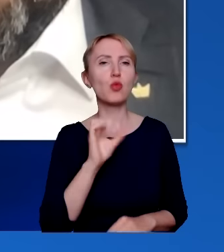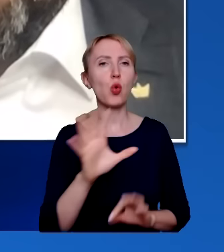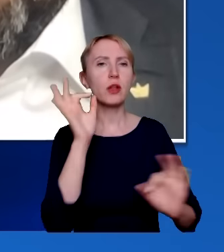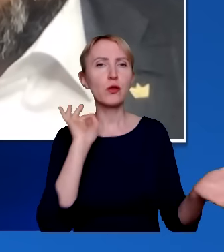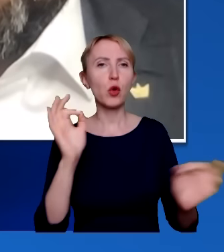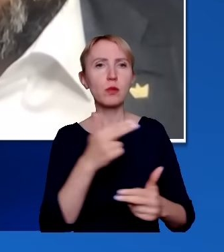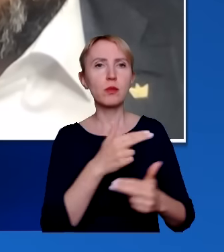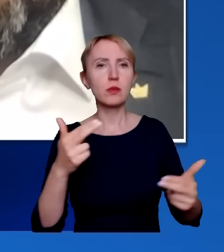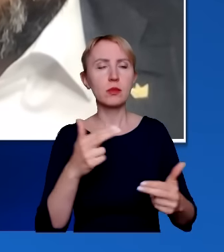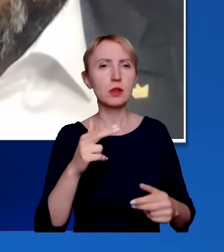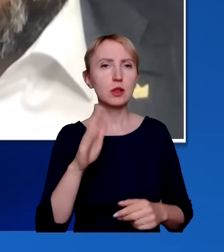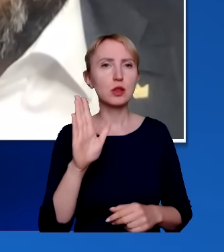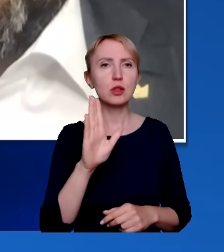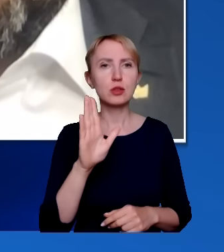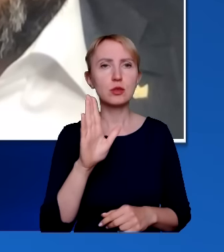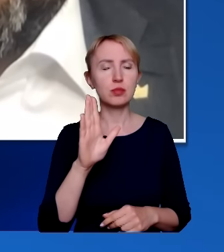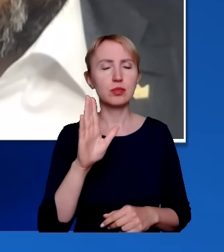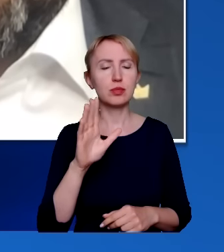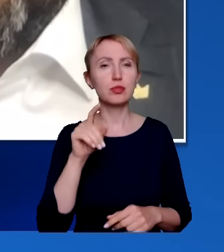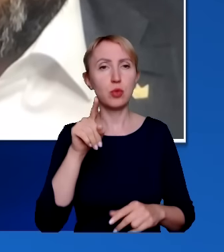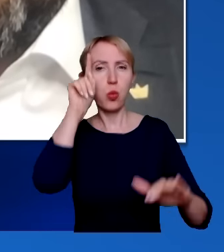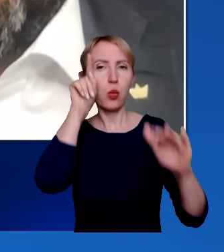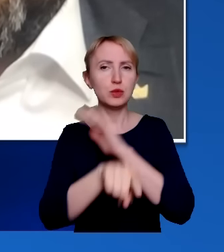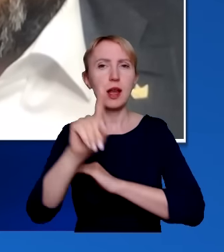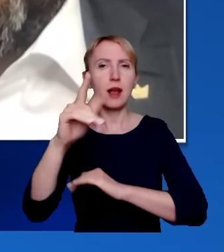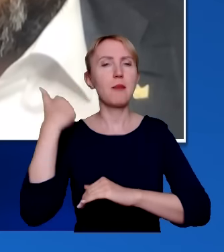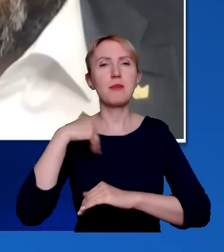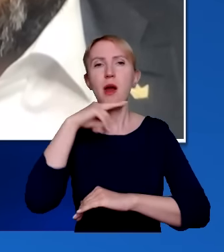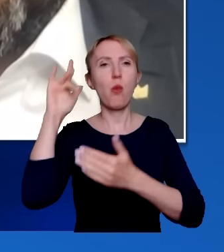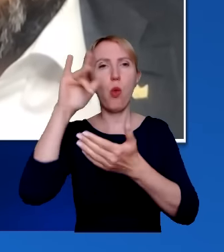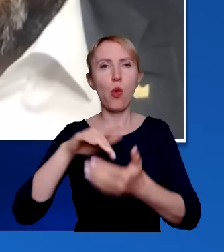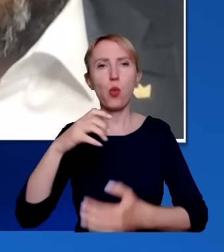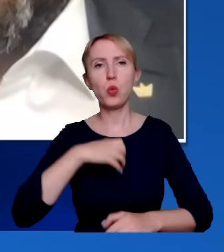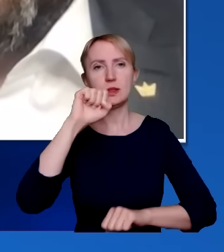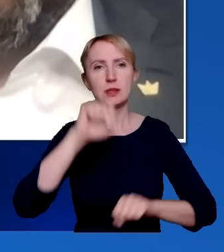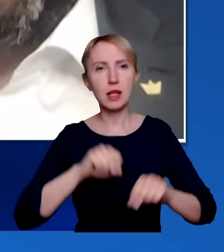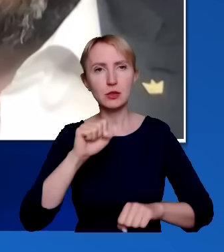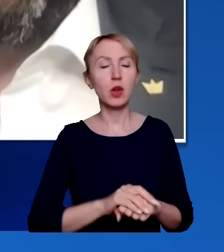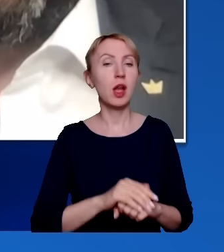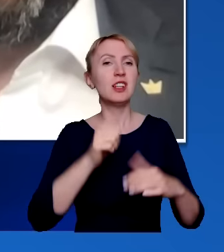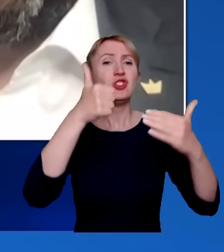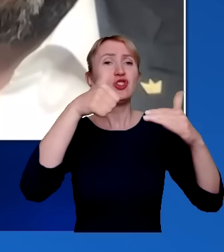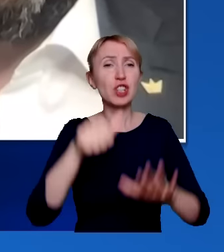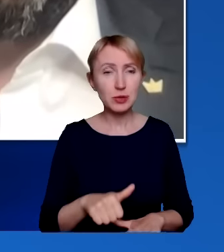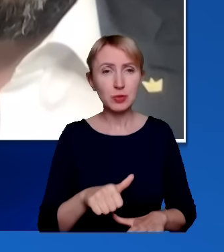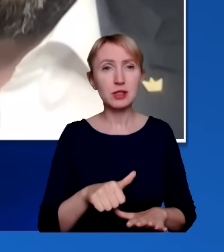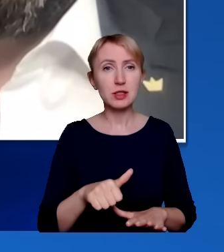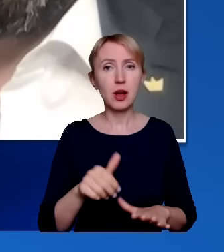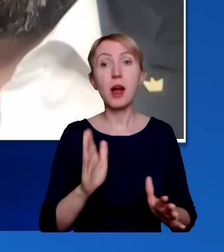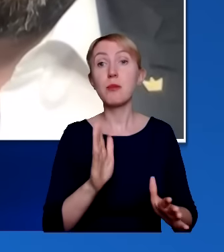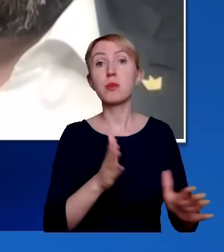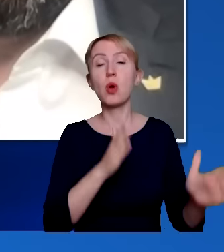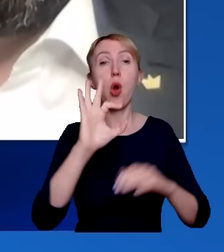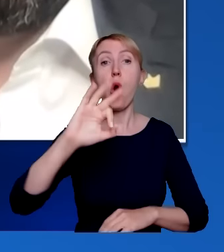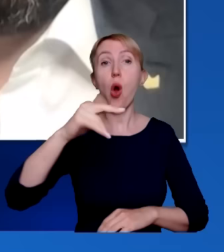szpion ucieka do do Białorusi Tuskowi 6 miesięcy Następnie Onet